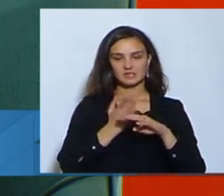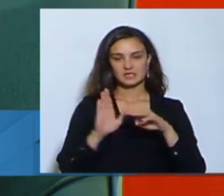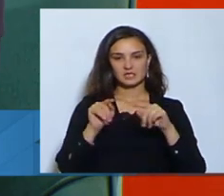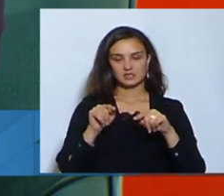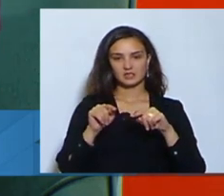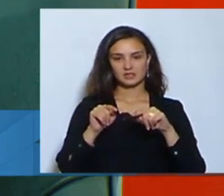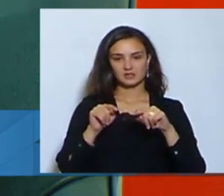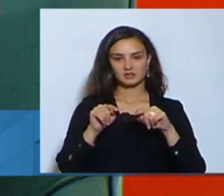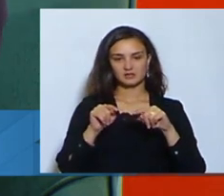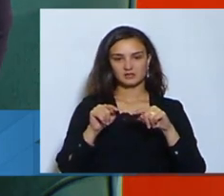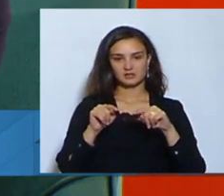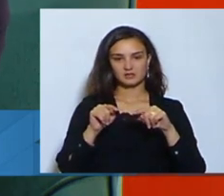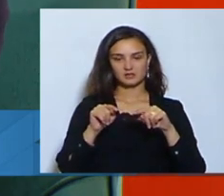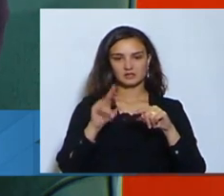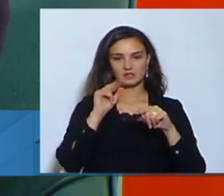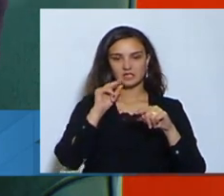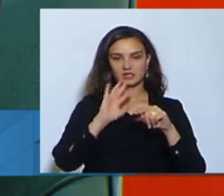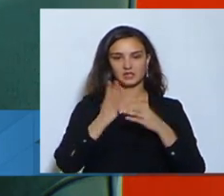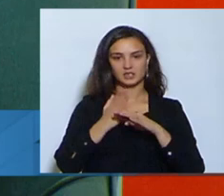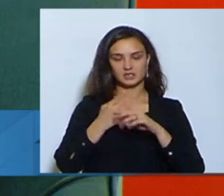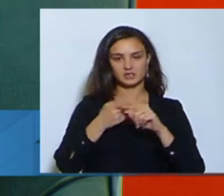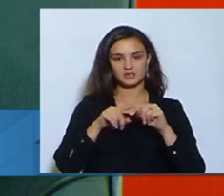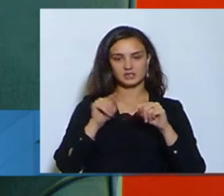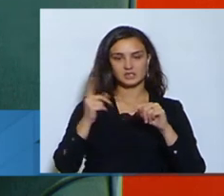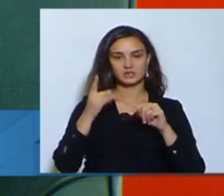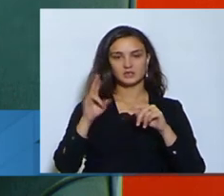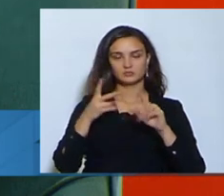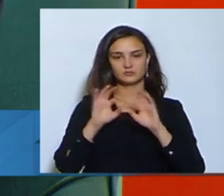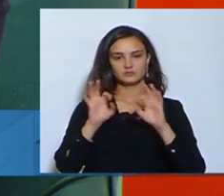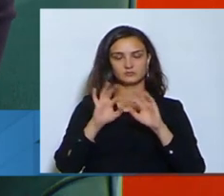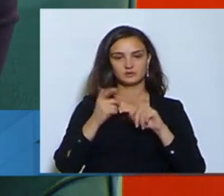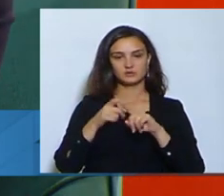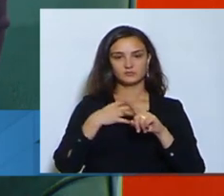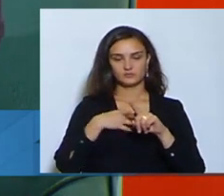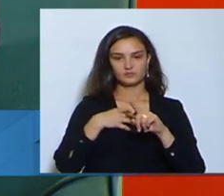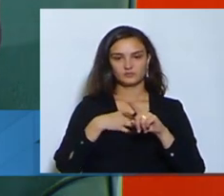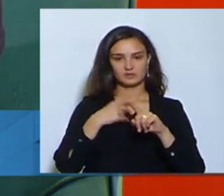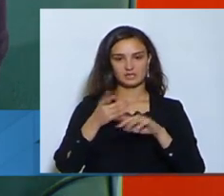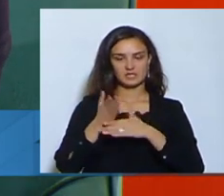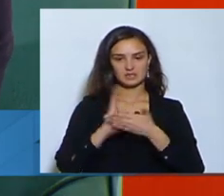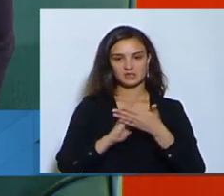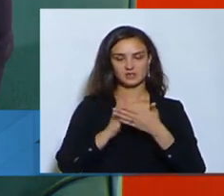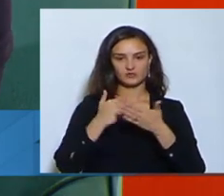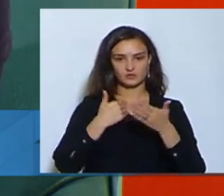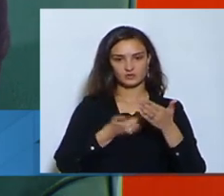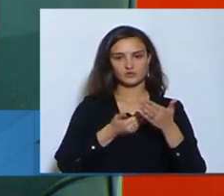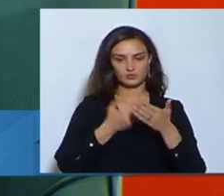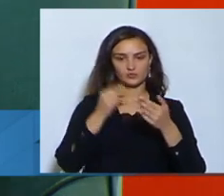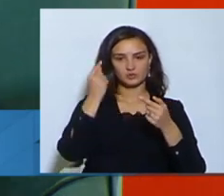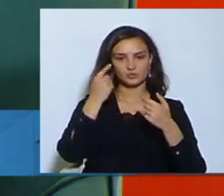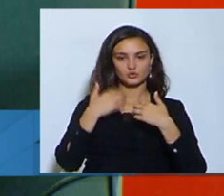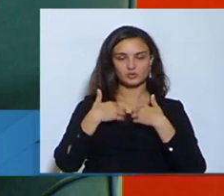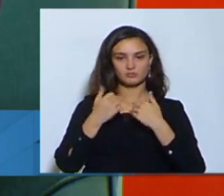განყენებულად თარიღი კი არ არის, ან ერთხელ კი არ უნდა ვილაპარაკოთ, ანუ ძალიან მნიშვნელოვანი ნაწილია ჩვენი ცხოვრების, ხო,